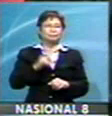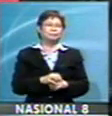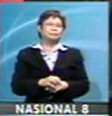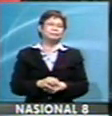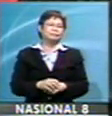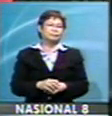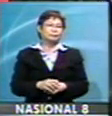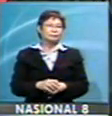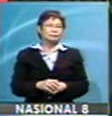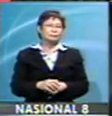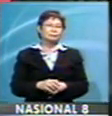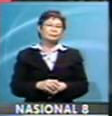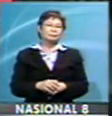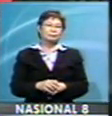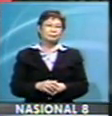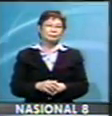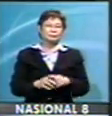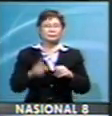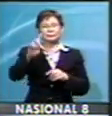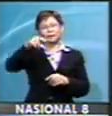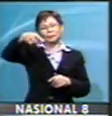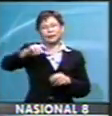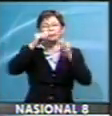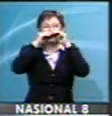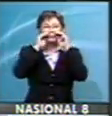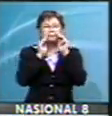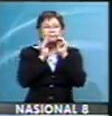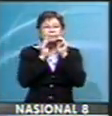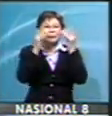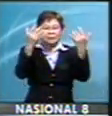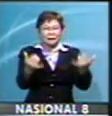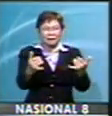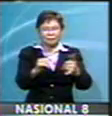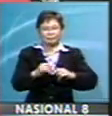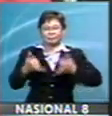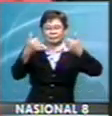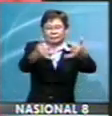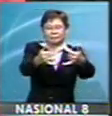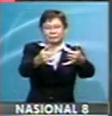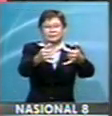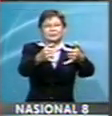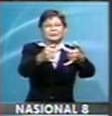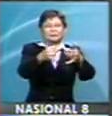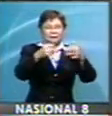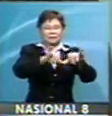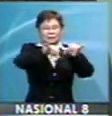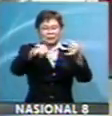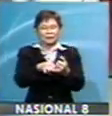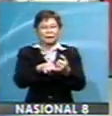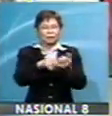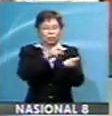negara dalam pada itu timbalan Perdana Menteri Tan Sri Muhyiddin Yassin hari ini dianugerahkan ijazah Doktor kehormat oleh